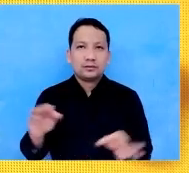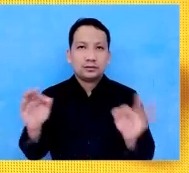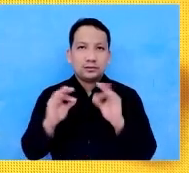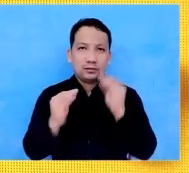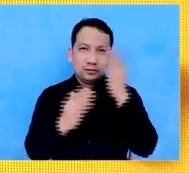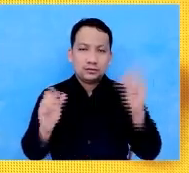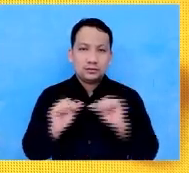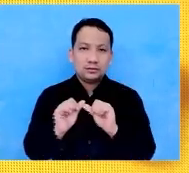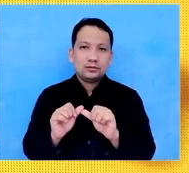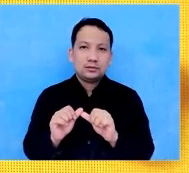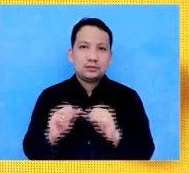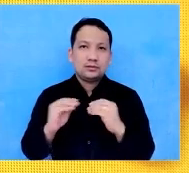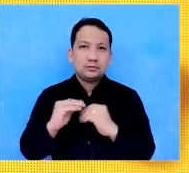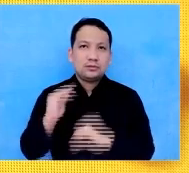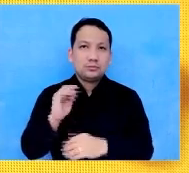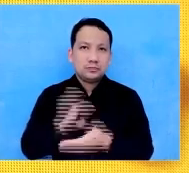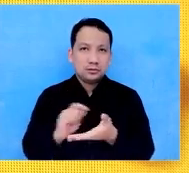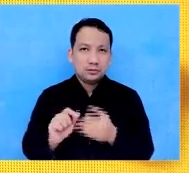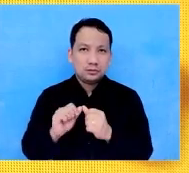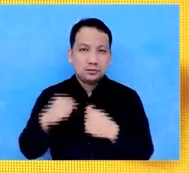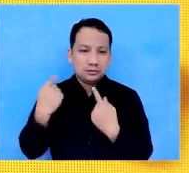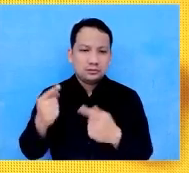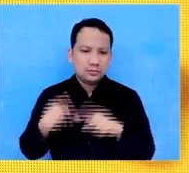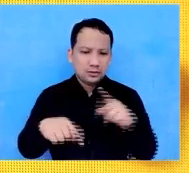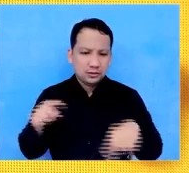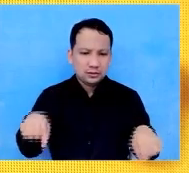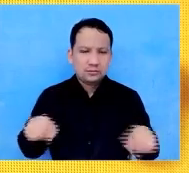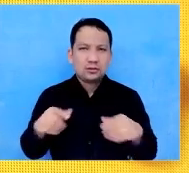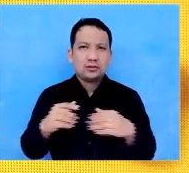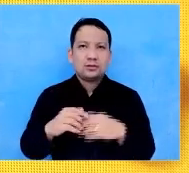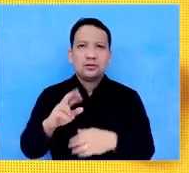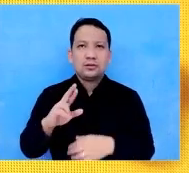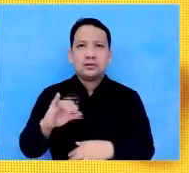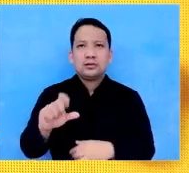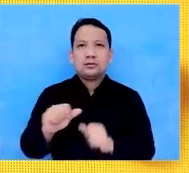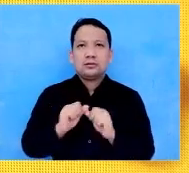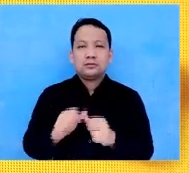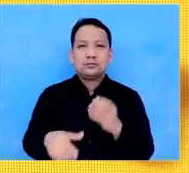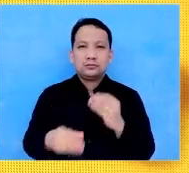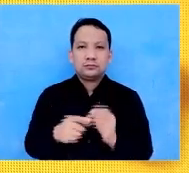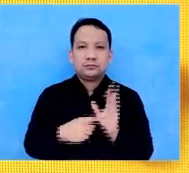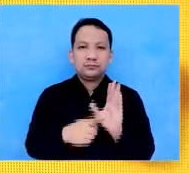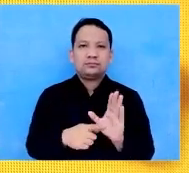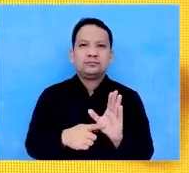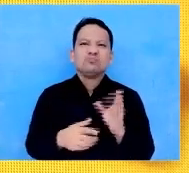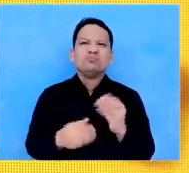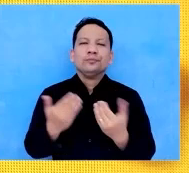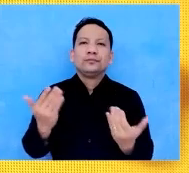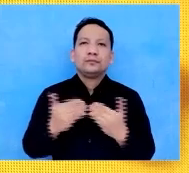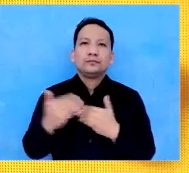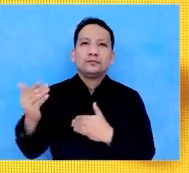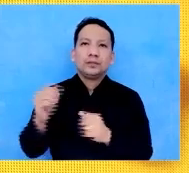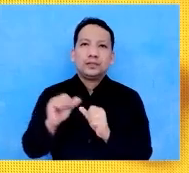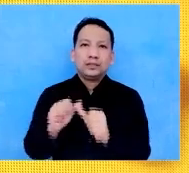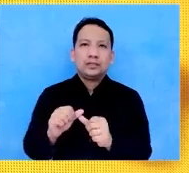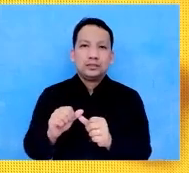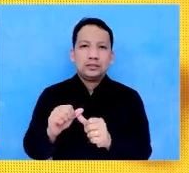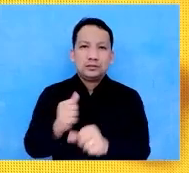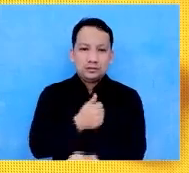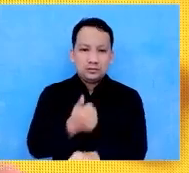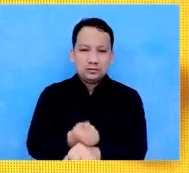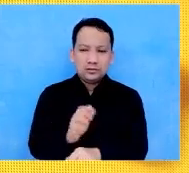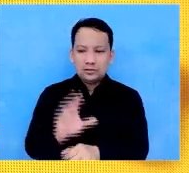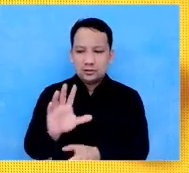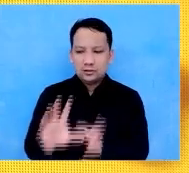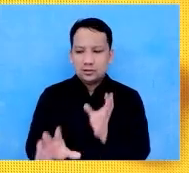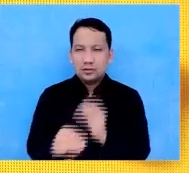write songs. Kasi iba-ibang genre, may rock, may alternative, may pop, may acoustics, hanggang